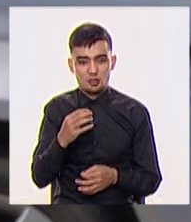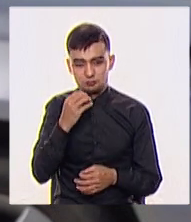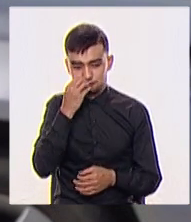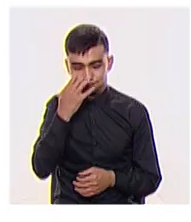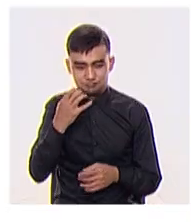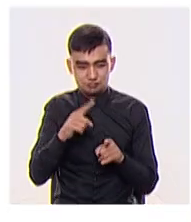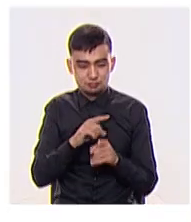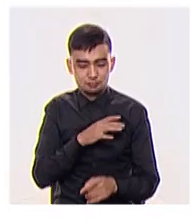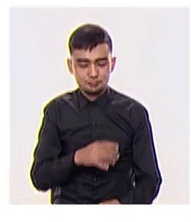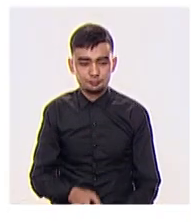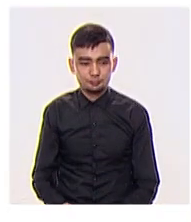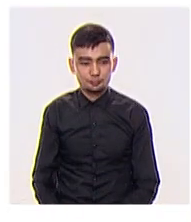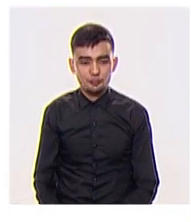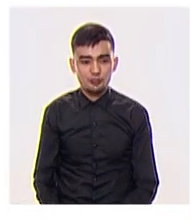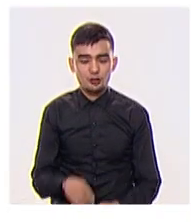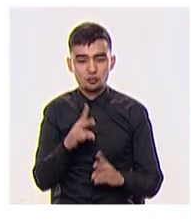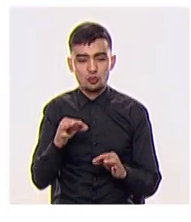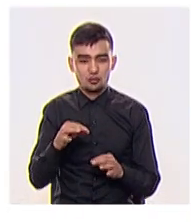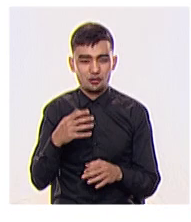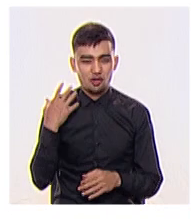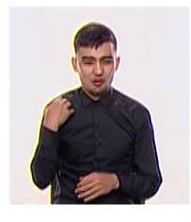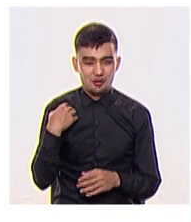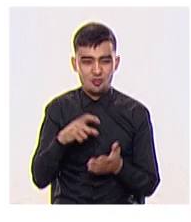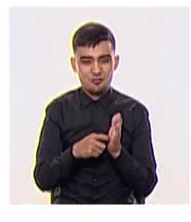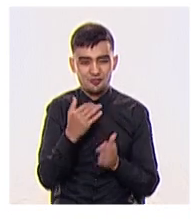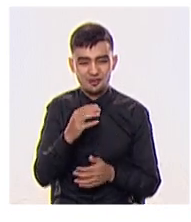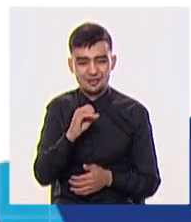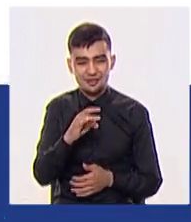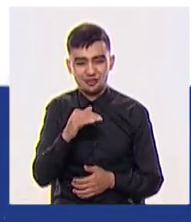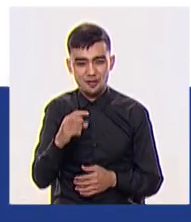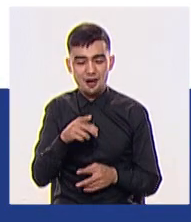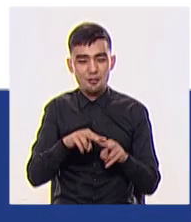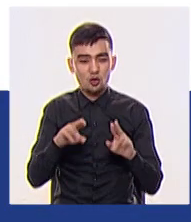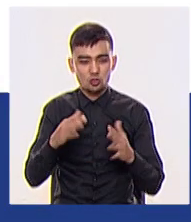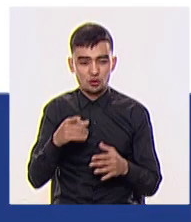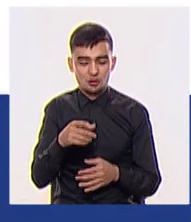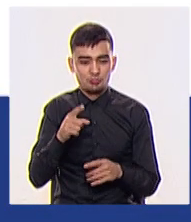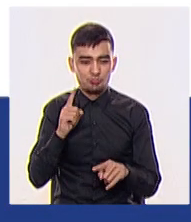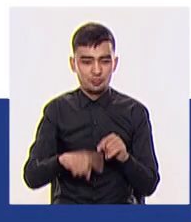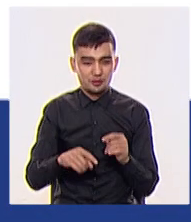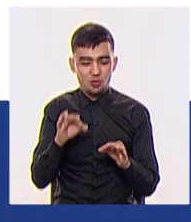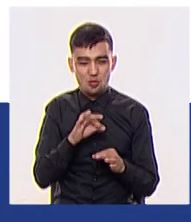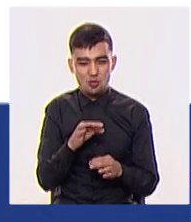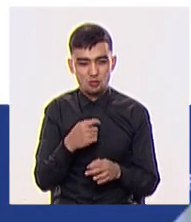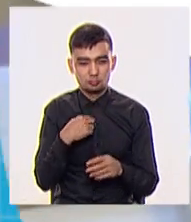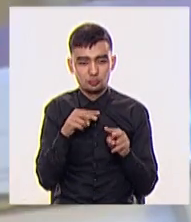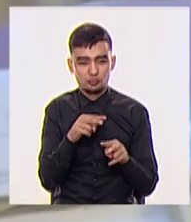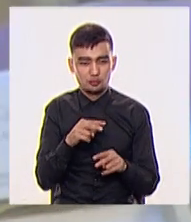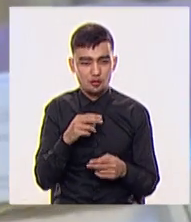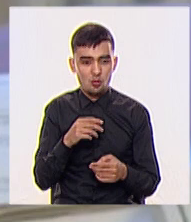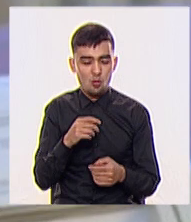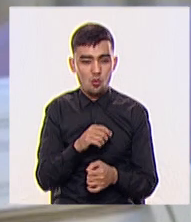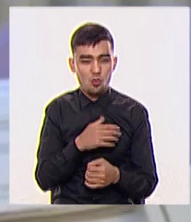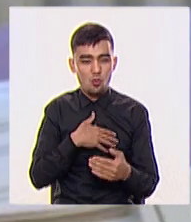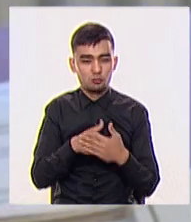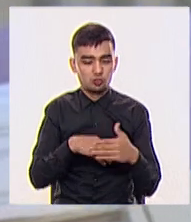кетті. Ал бөлім басшысы Сержан Мұхамеджанов осы оқиғадан кейін дереу бала күтіміне байланысты декреттік демалысқа шығып кеткен